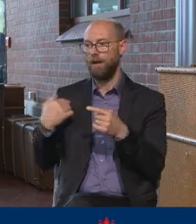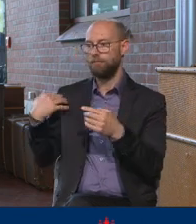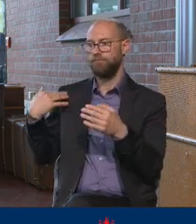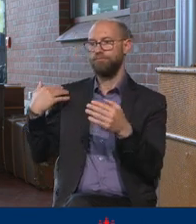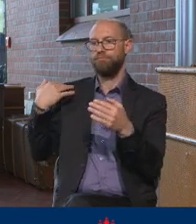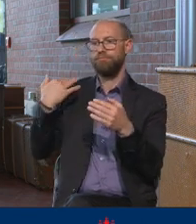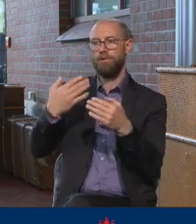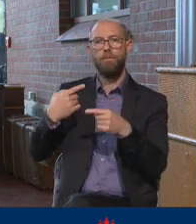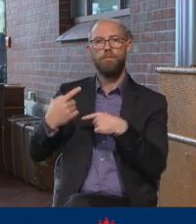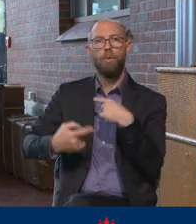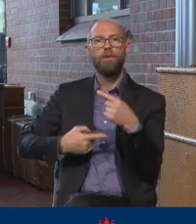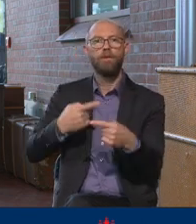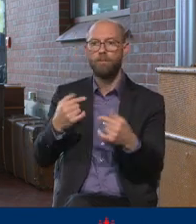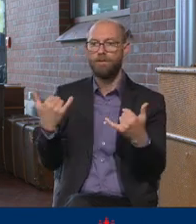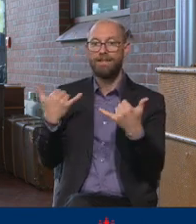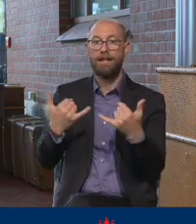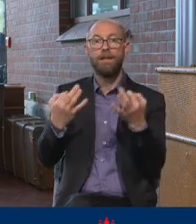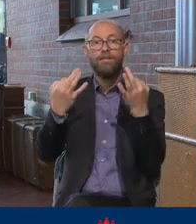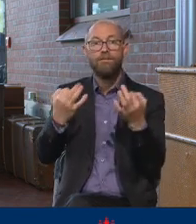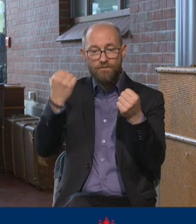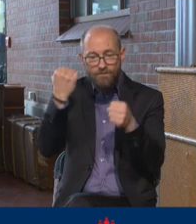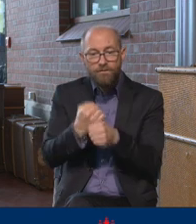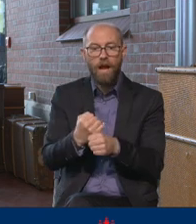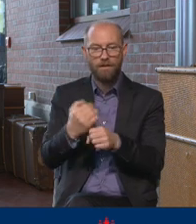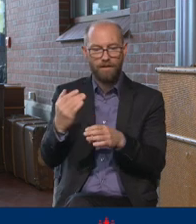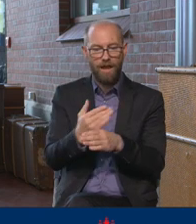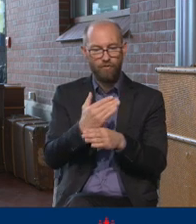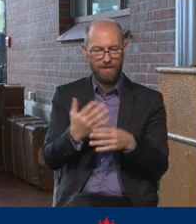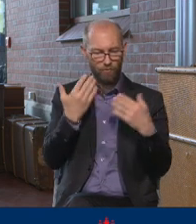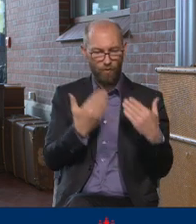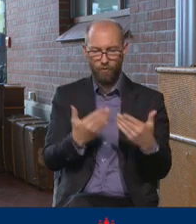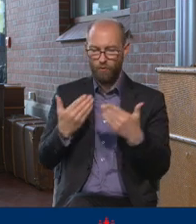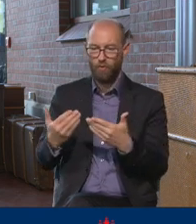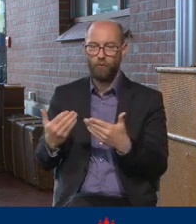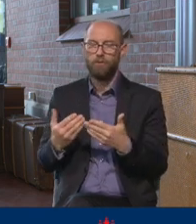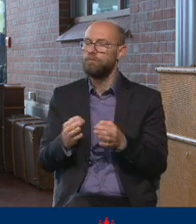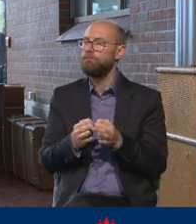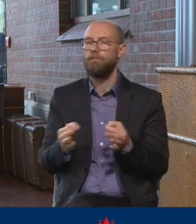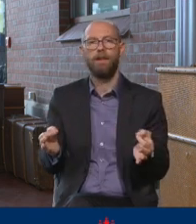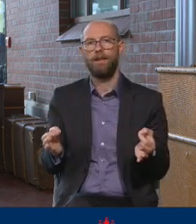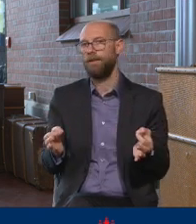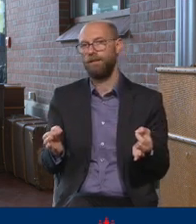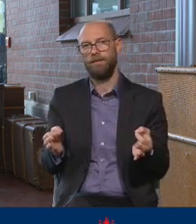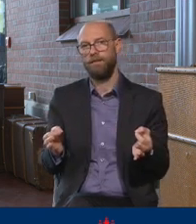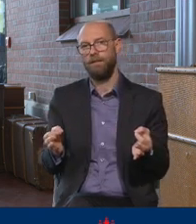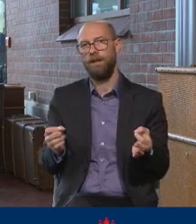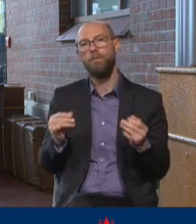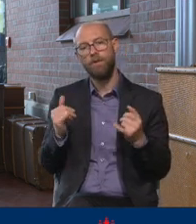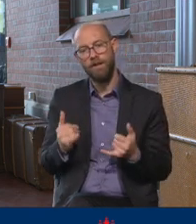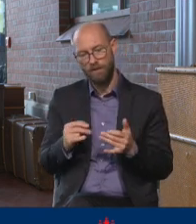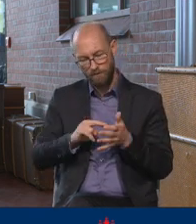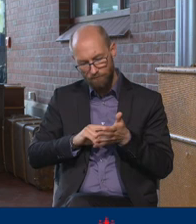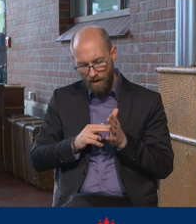gesagt es ist noch nicht fertig festgelegt sind wir im grunde genommen dabei neben